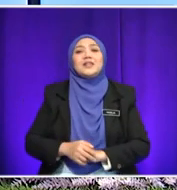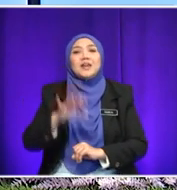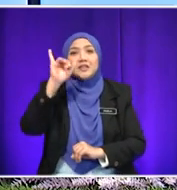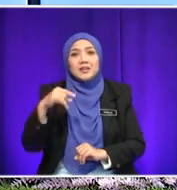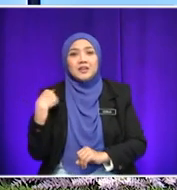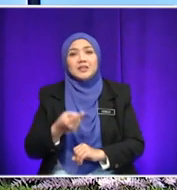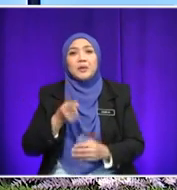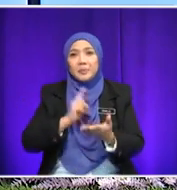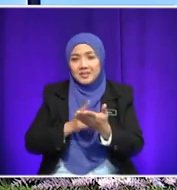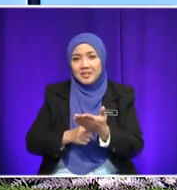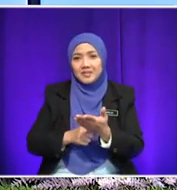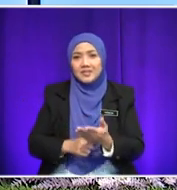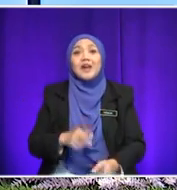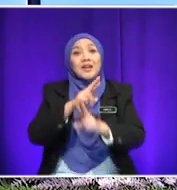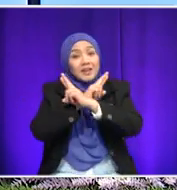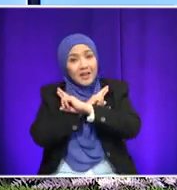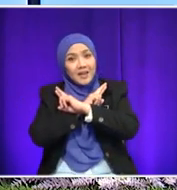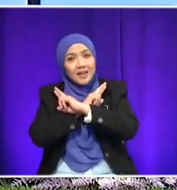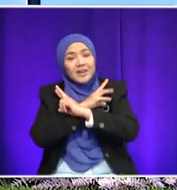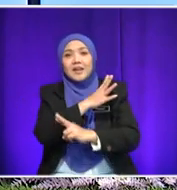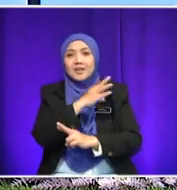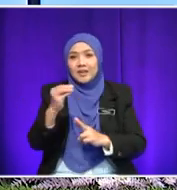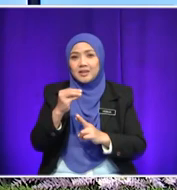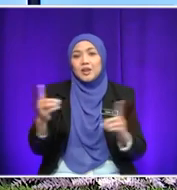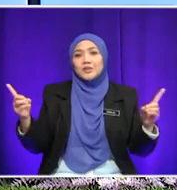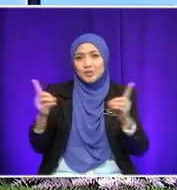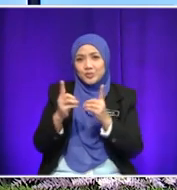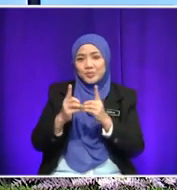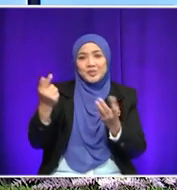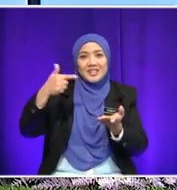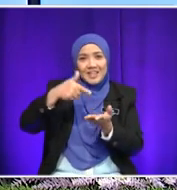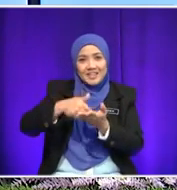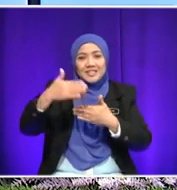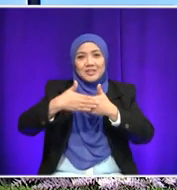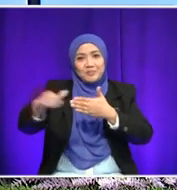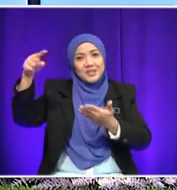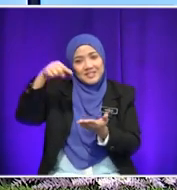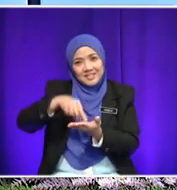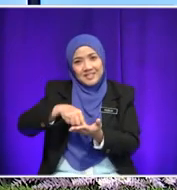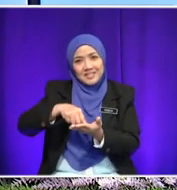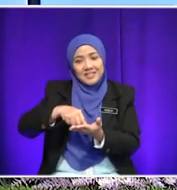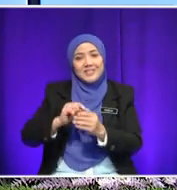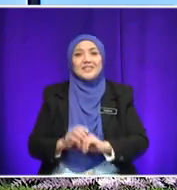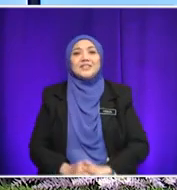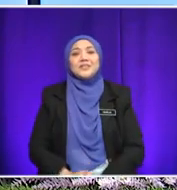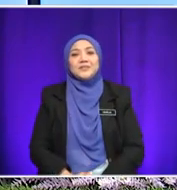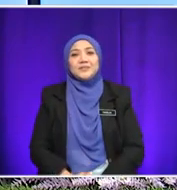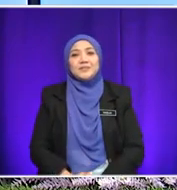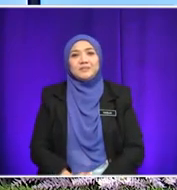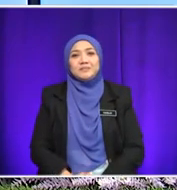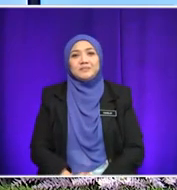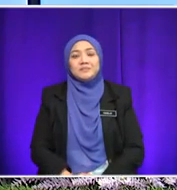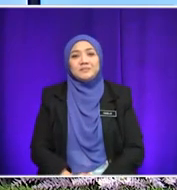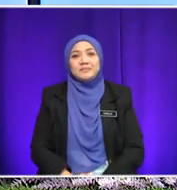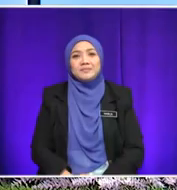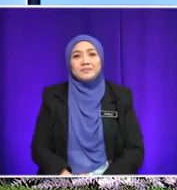kita tidak seketika jangan kemana-mana Saya rasa bunga saya pondasi ya murid-murid di rumah kita jemput lepas ini dididik TVN